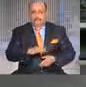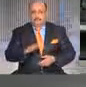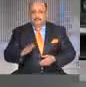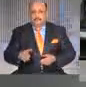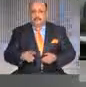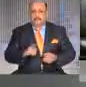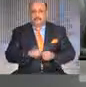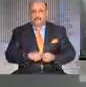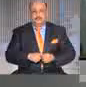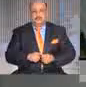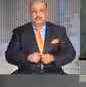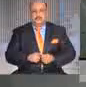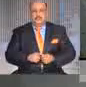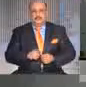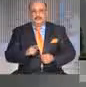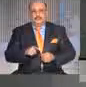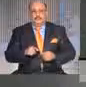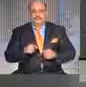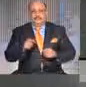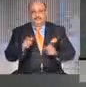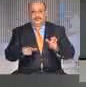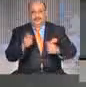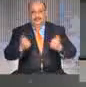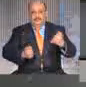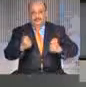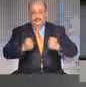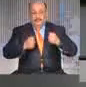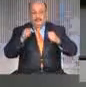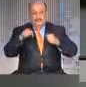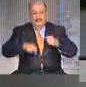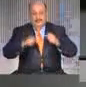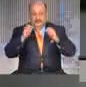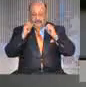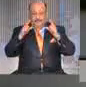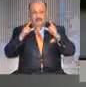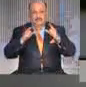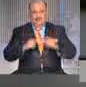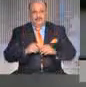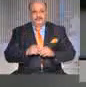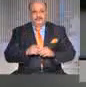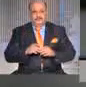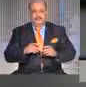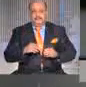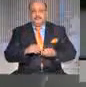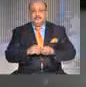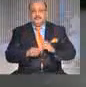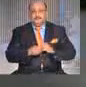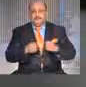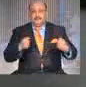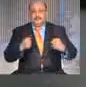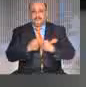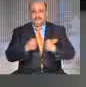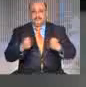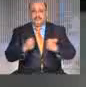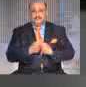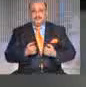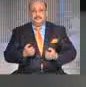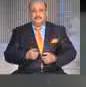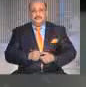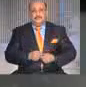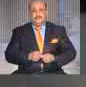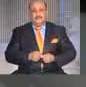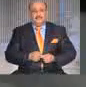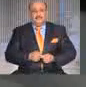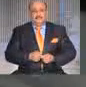بخطورة الحوادث المرورية وما ينجر عنها من خسائر مادية وبشرية تستوجب وعي كل شخص بضرورة احترام